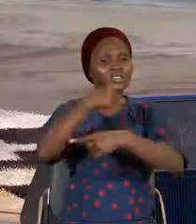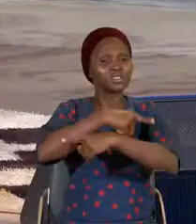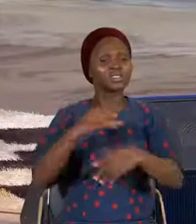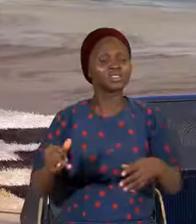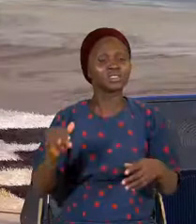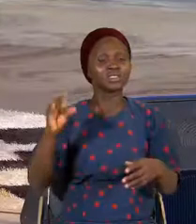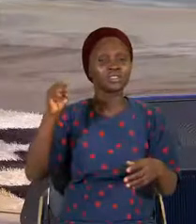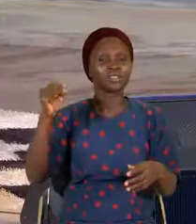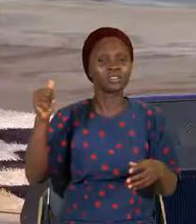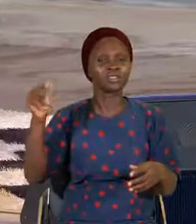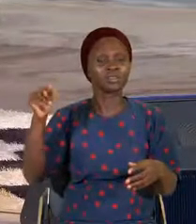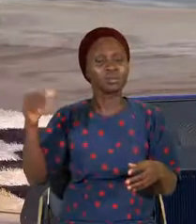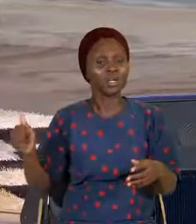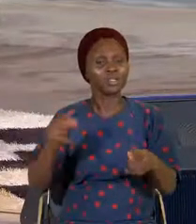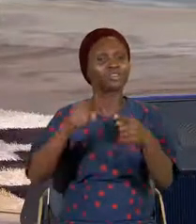d'aujourd'hui?